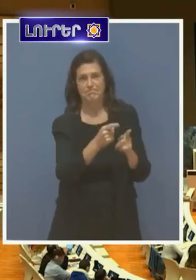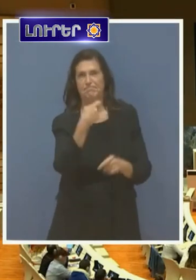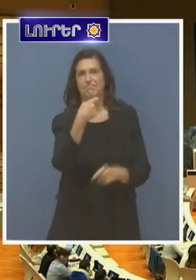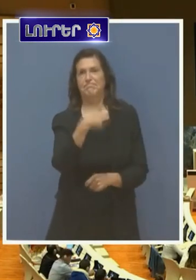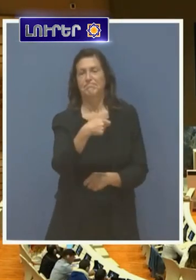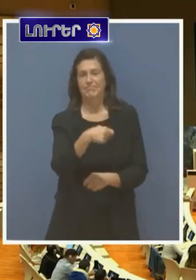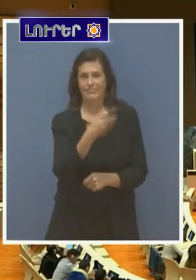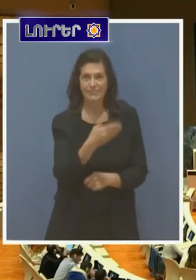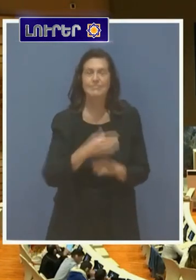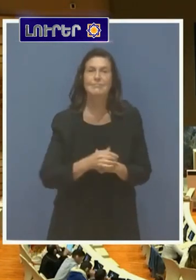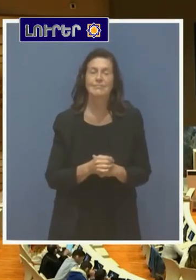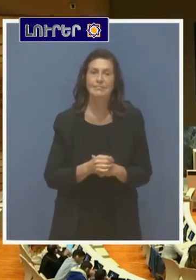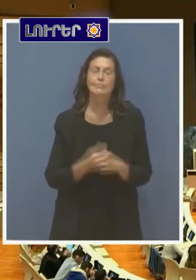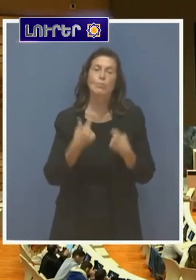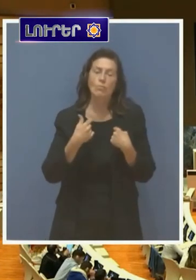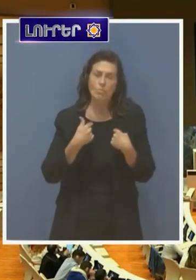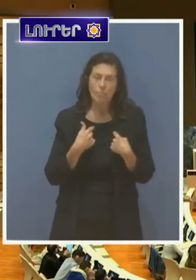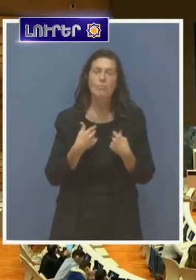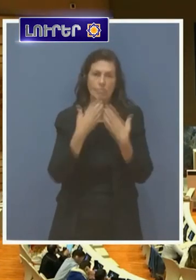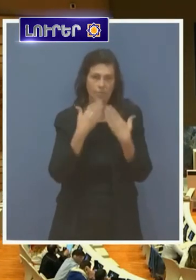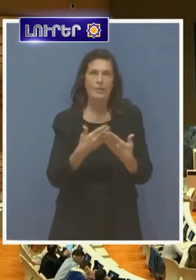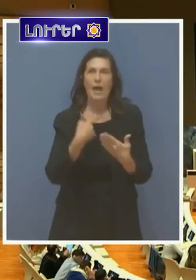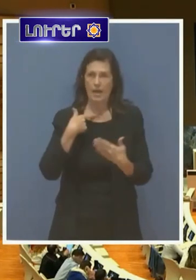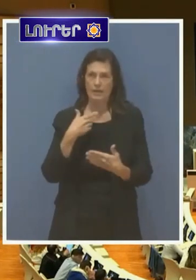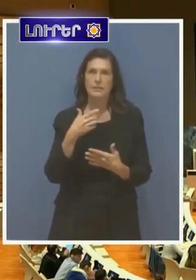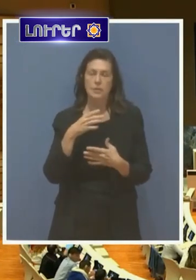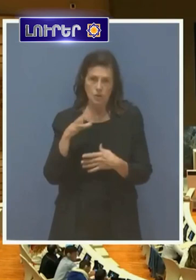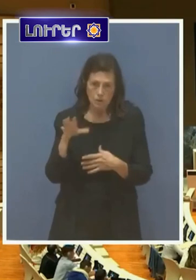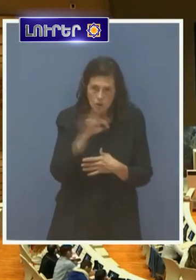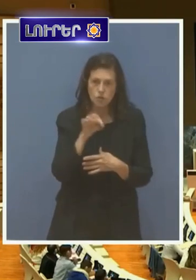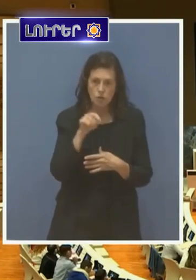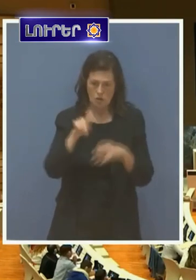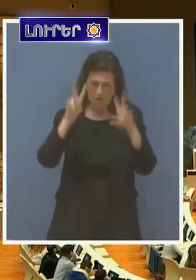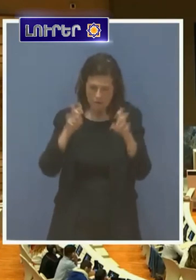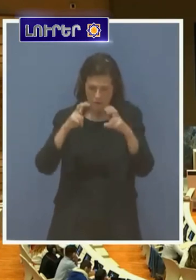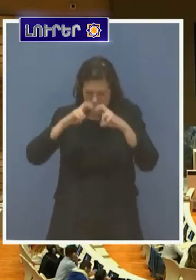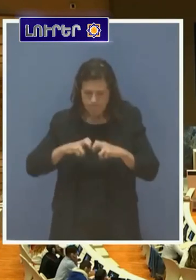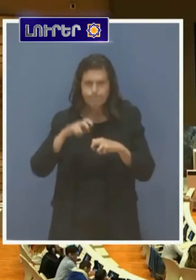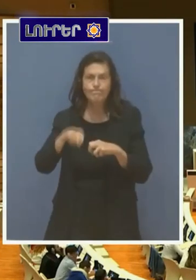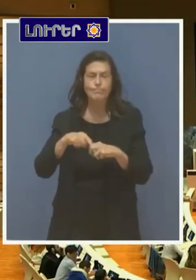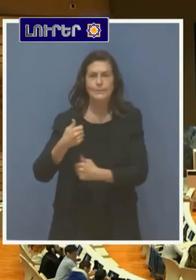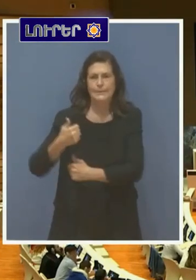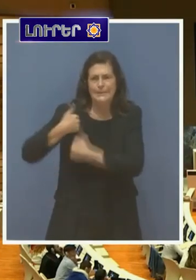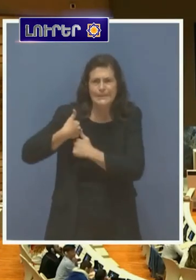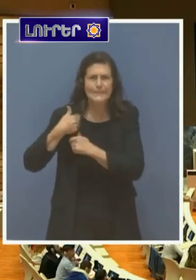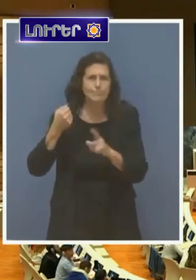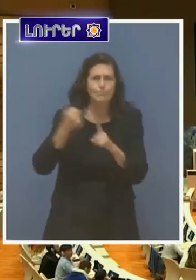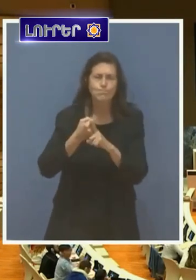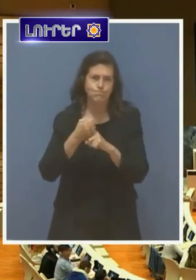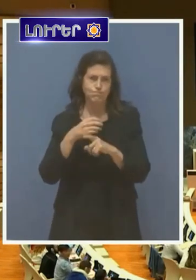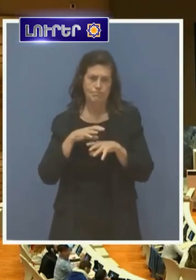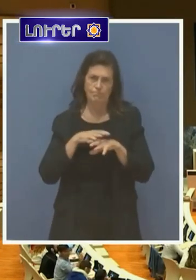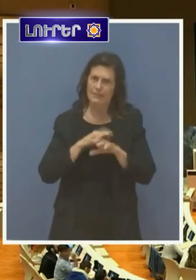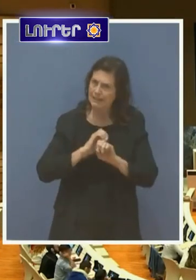տան, որ այժմ Թուրքը բաց է Սիրիո, Իրաքին եւ Արևմտյան Հայաստանի քրավյալ տարածքները ռմբակոծելու, այսինքն փոգրացիոն եւ